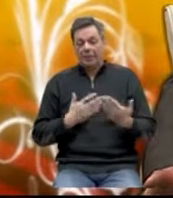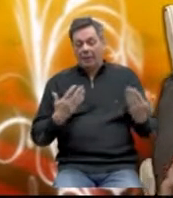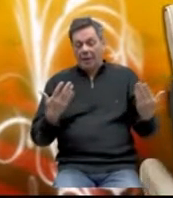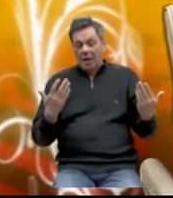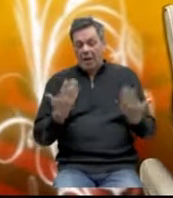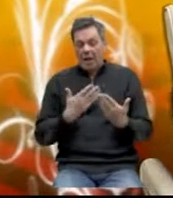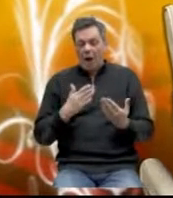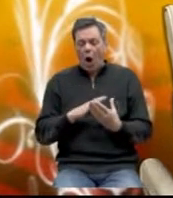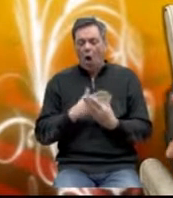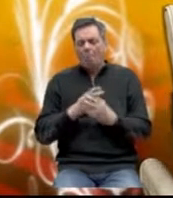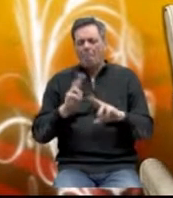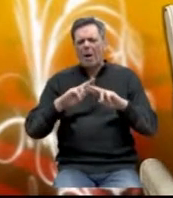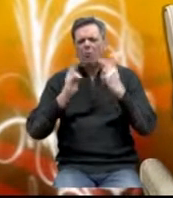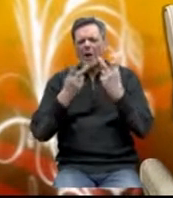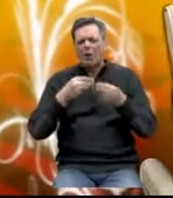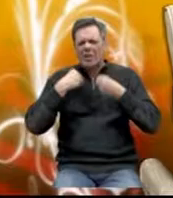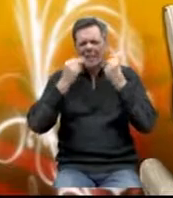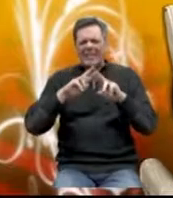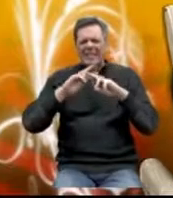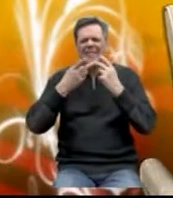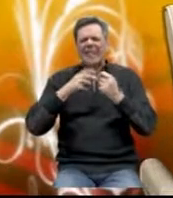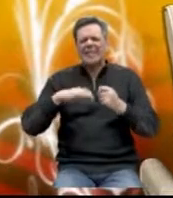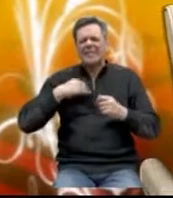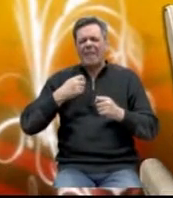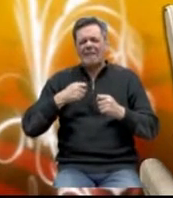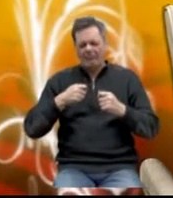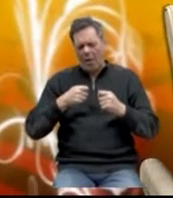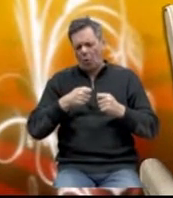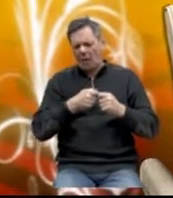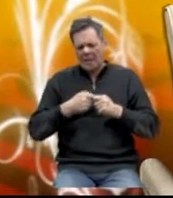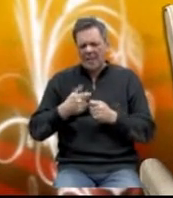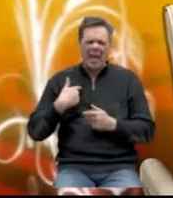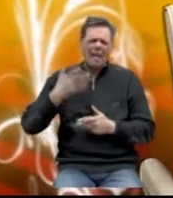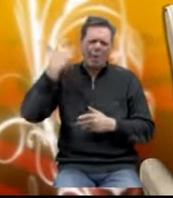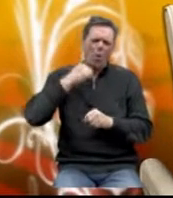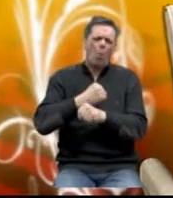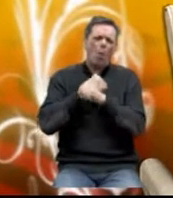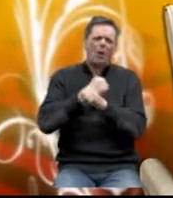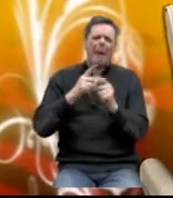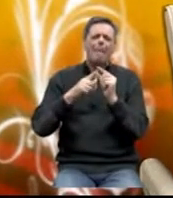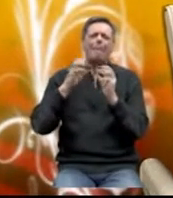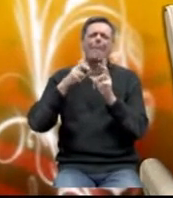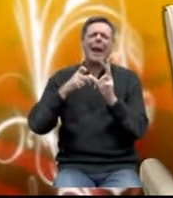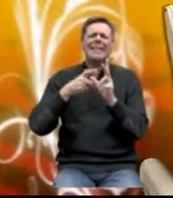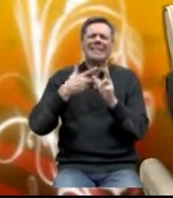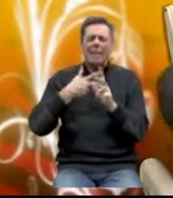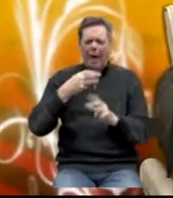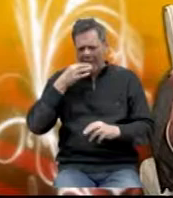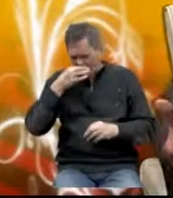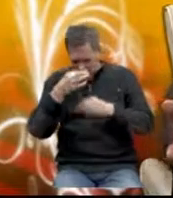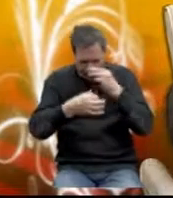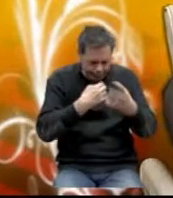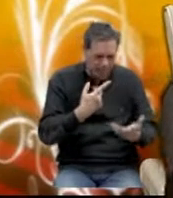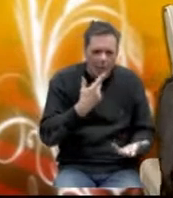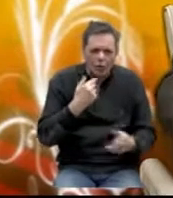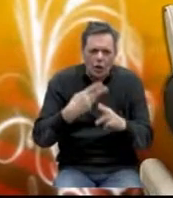kao međunarodni savjetnik Svjetske zdravstvene organizacije bio sam u palestinskim logorima na izvidu problema